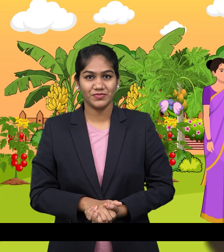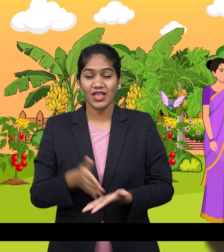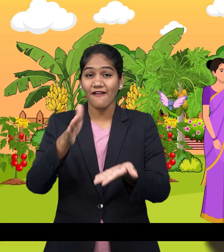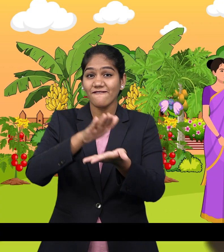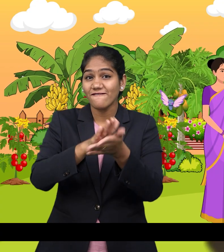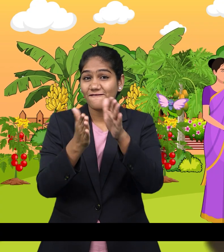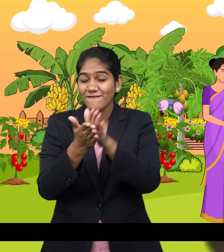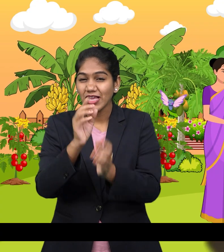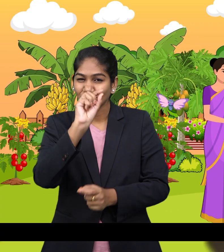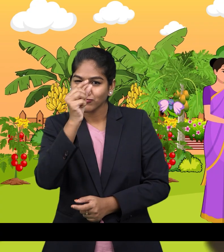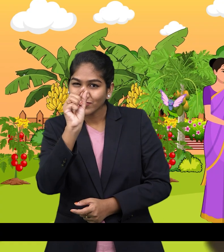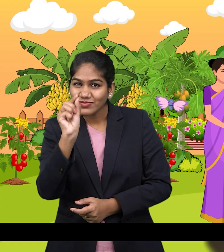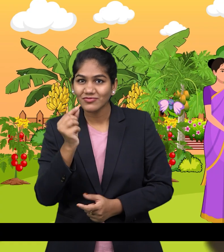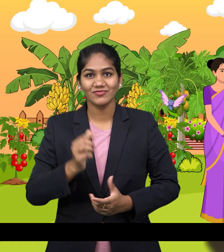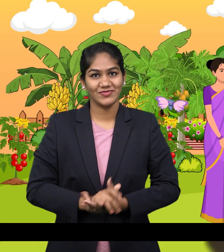गेहूं,